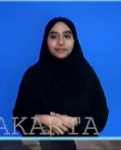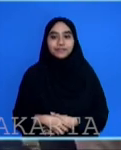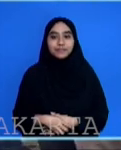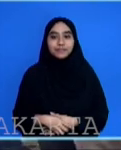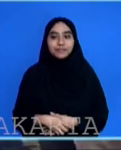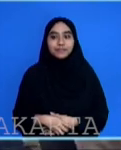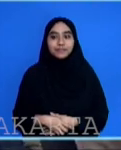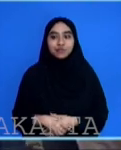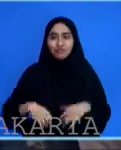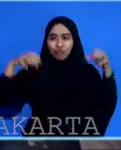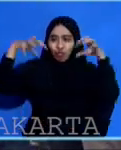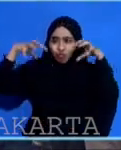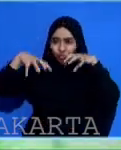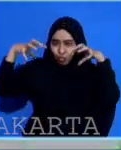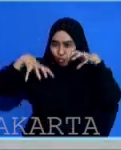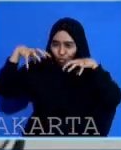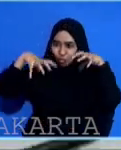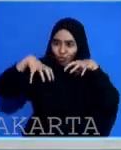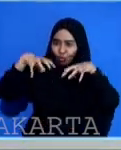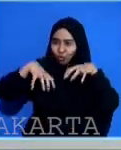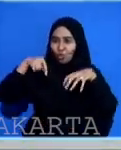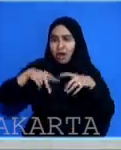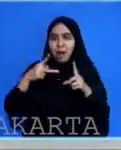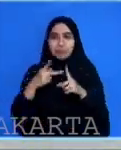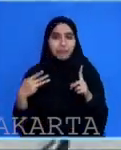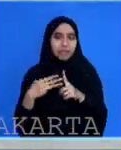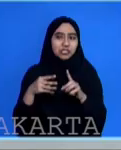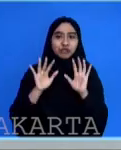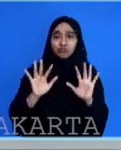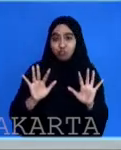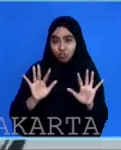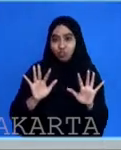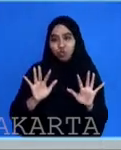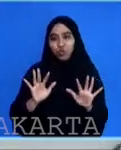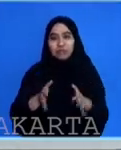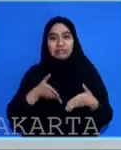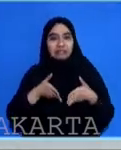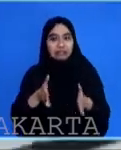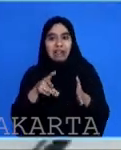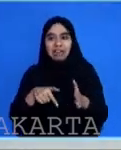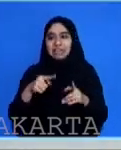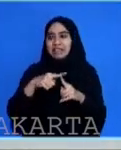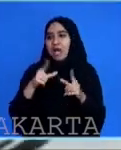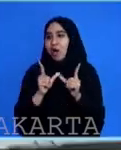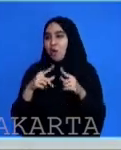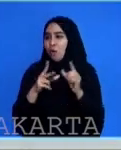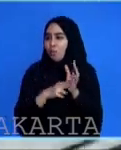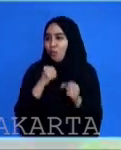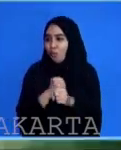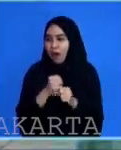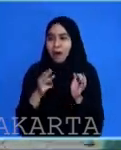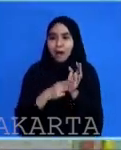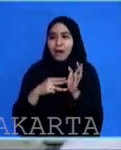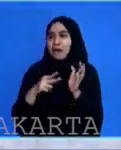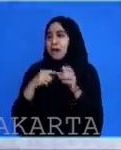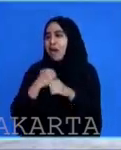Di tengah guyuran hujan deras, Gubernur Daerah Istimewa Yogyakarta Hamengkubuwono X meninjau sekaligus meresmikan